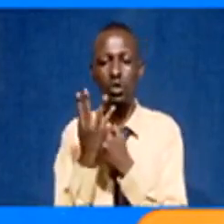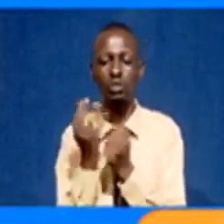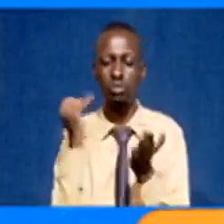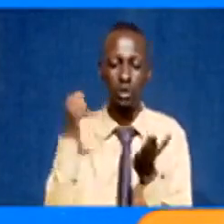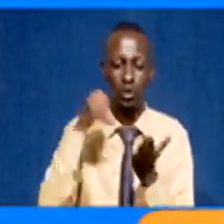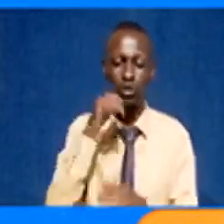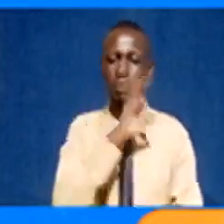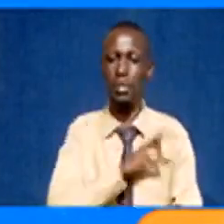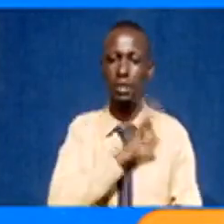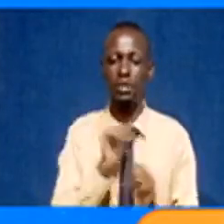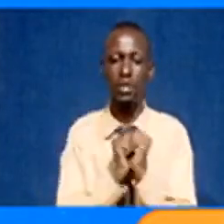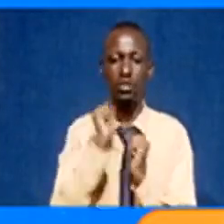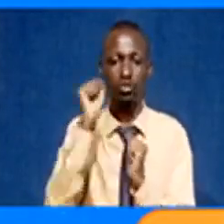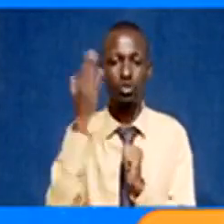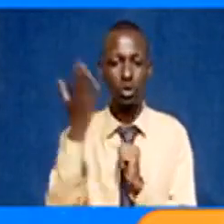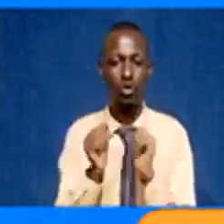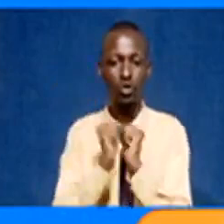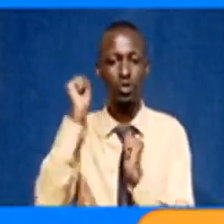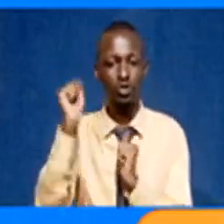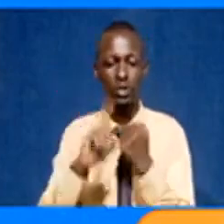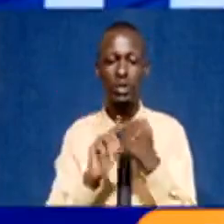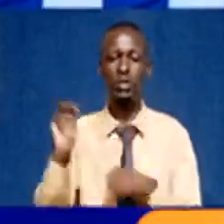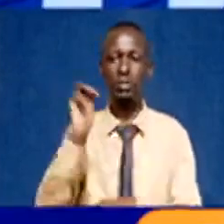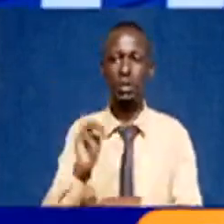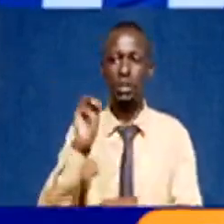ndani ya bonus. Ukipata 15, 6 million